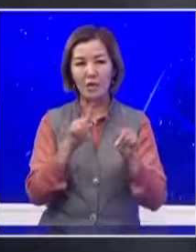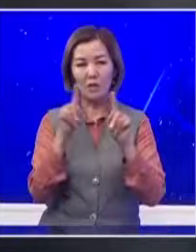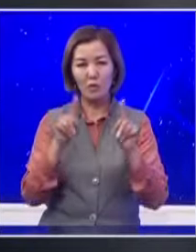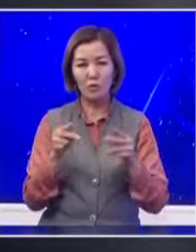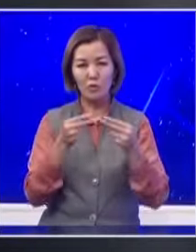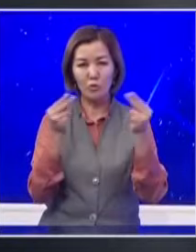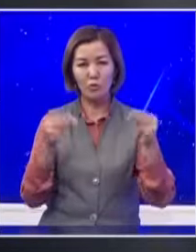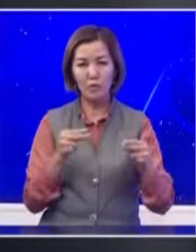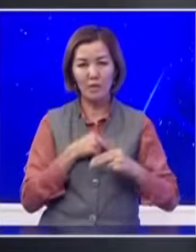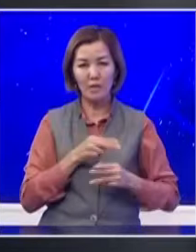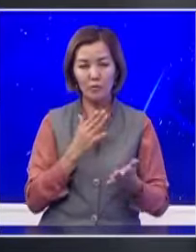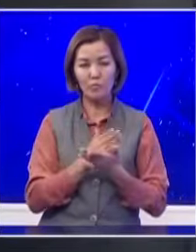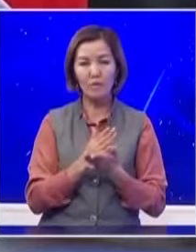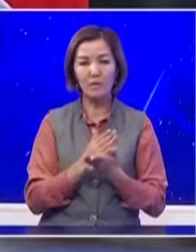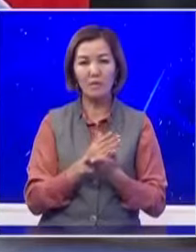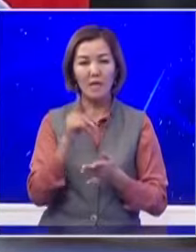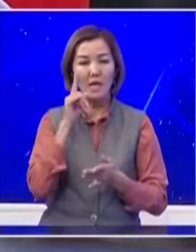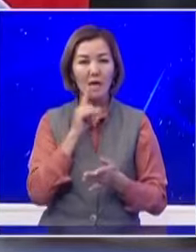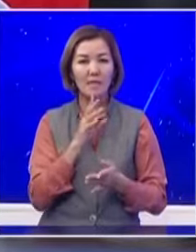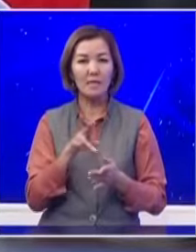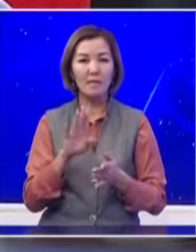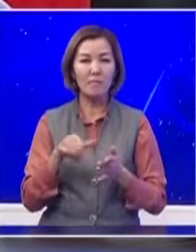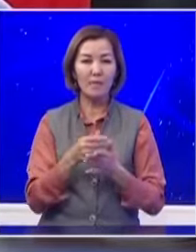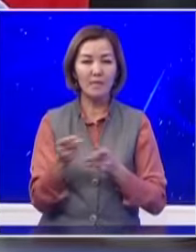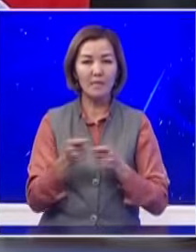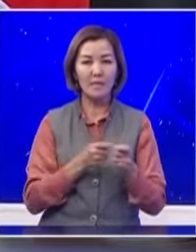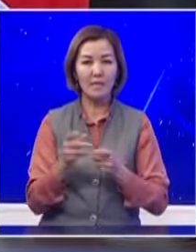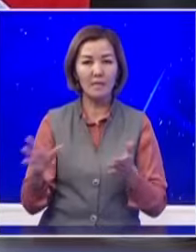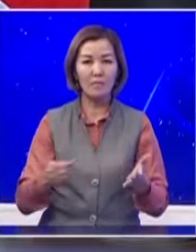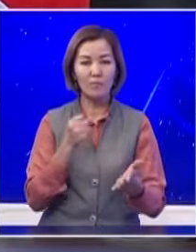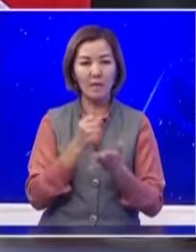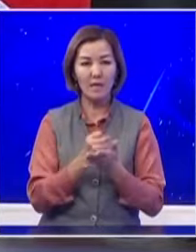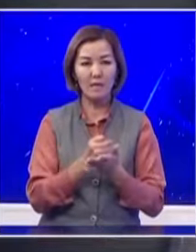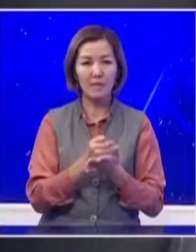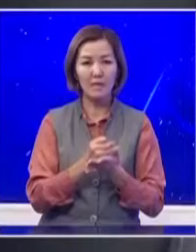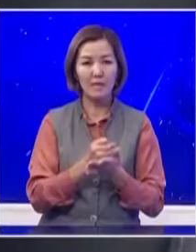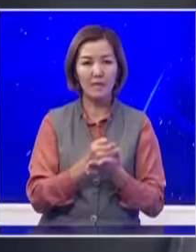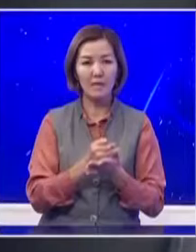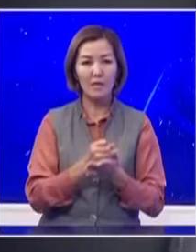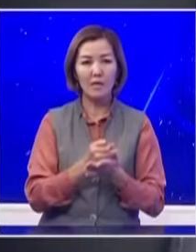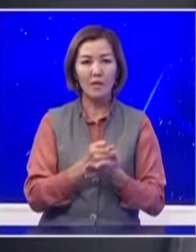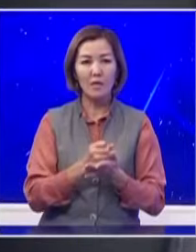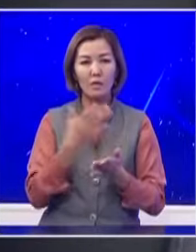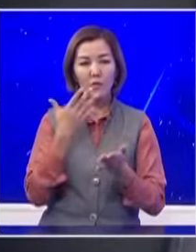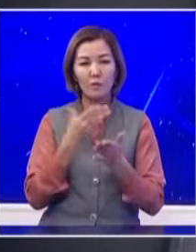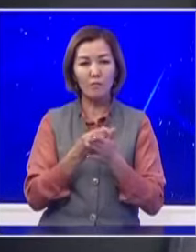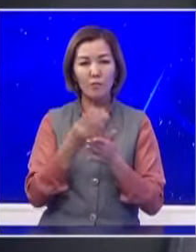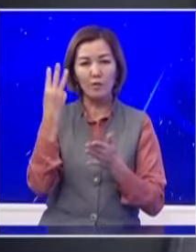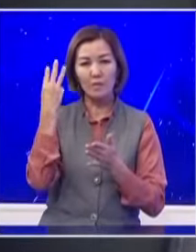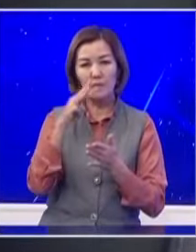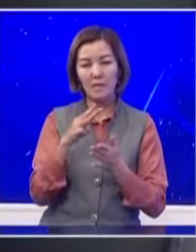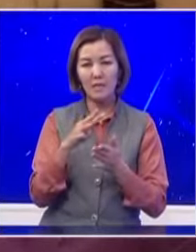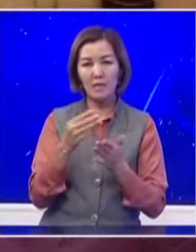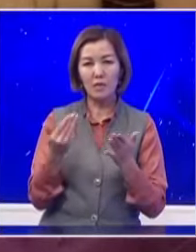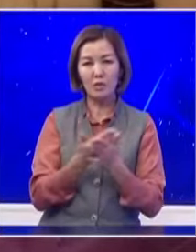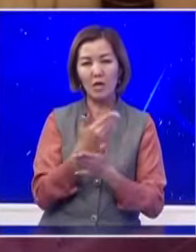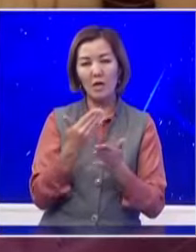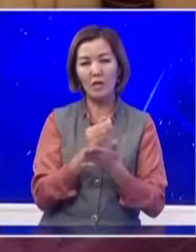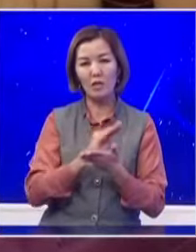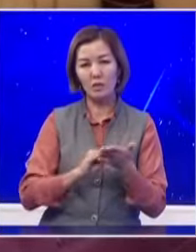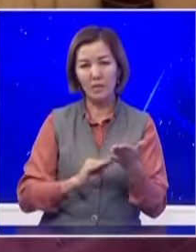етті. Кейін Қазақ әдебиеті газетінің бас редактор қызметіне тағайындалды. Өзіндік ерекше жазу стилі мен әдебиет әлеміне жаңалық әкелген